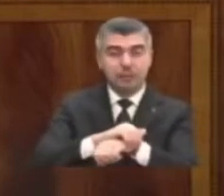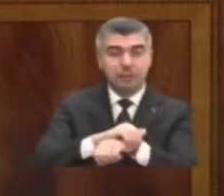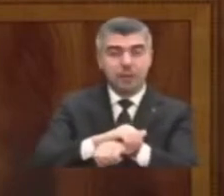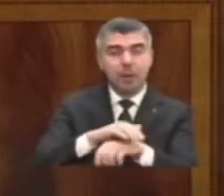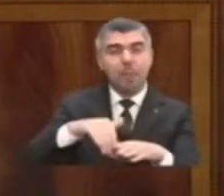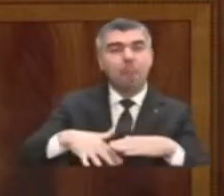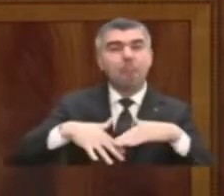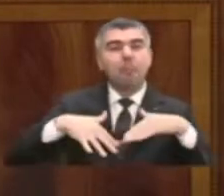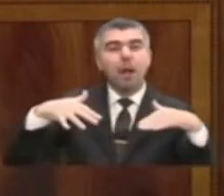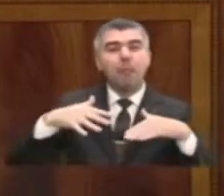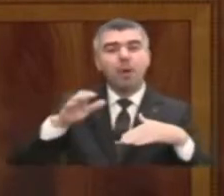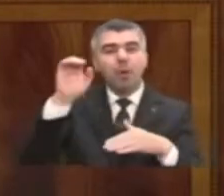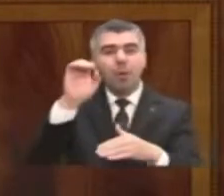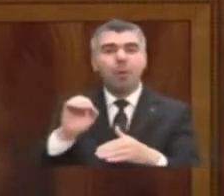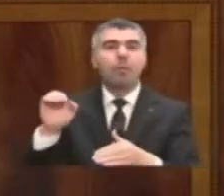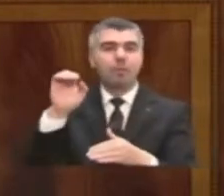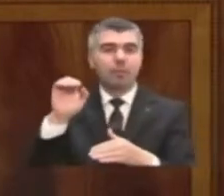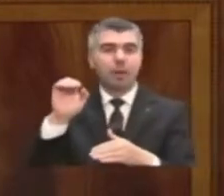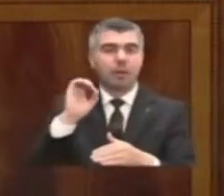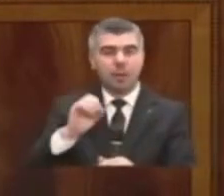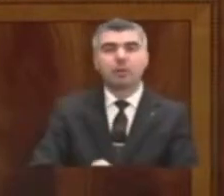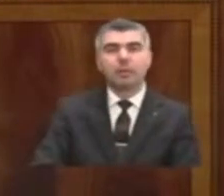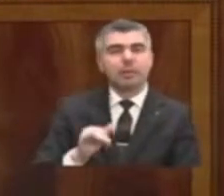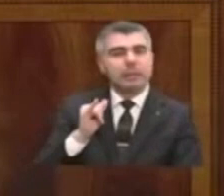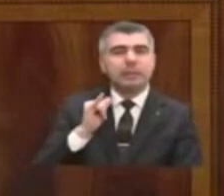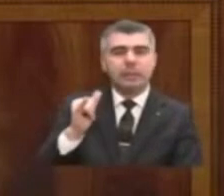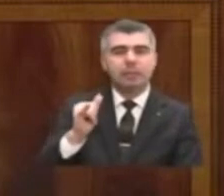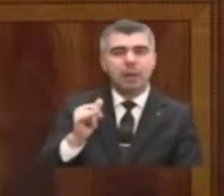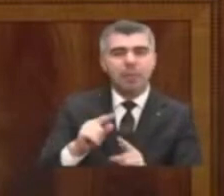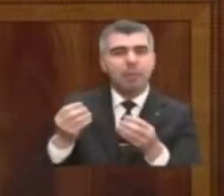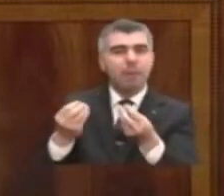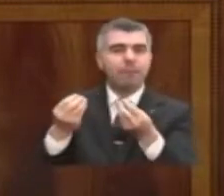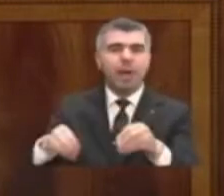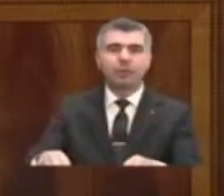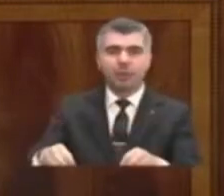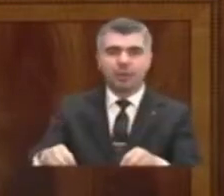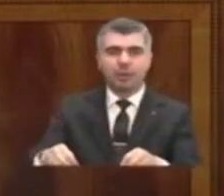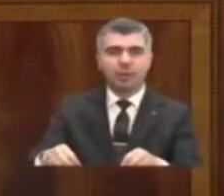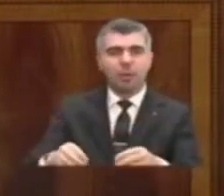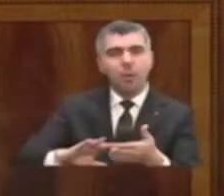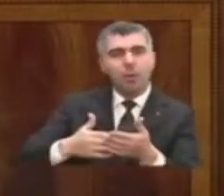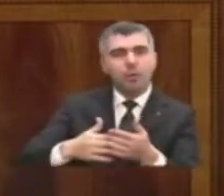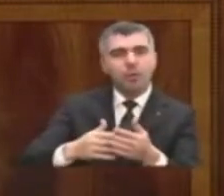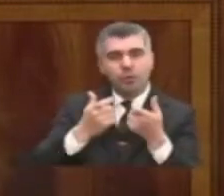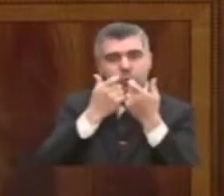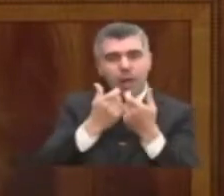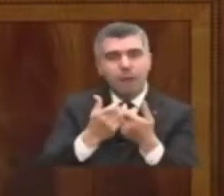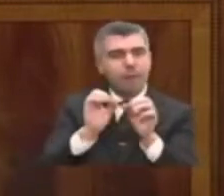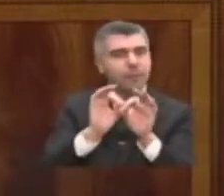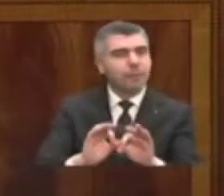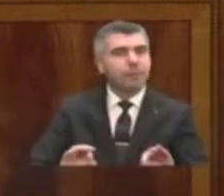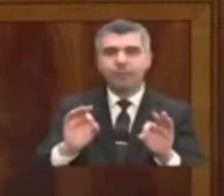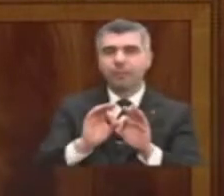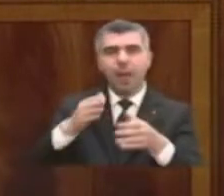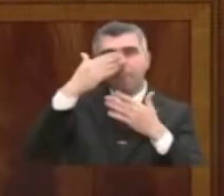الاوروبي لا يعدو ان يكون محاوله فاشله ومنعدمه الاثر على مصالح المملكه